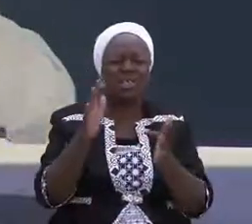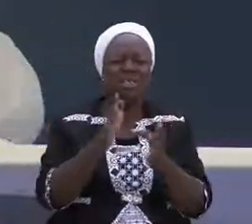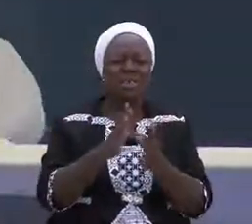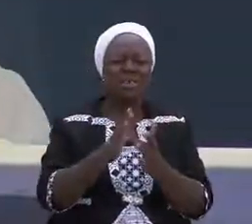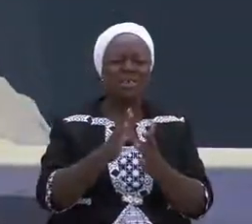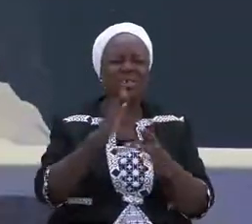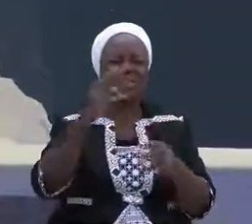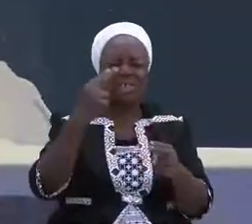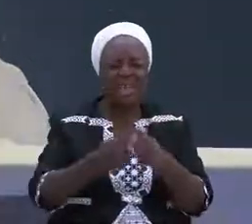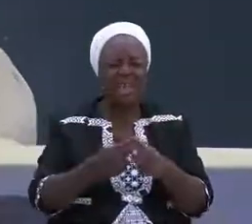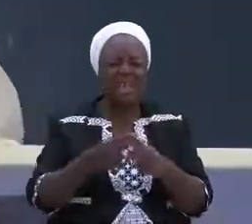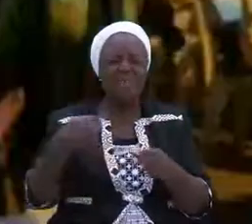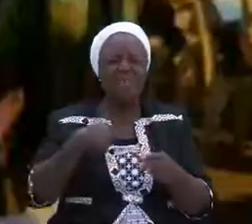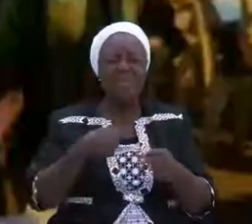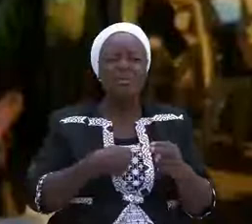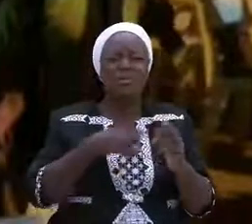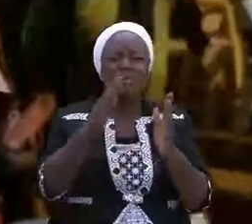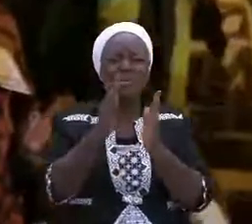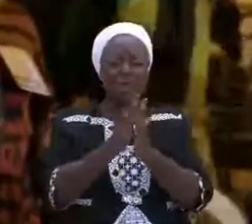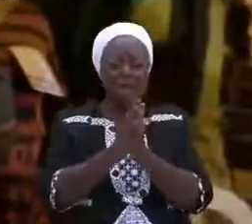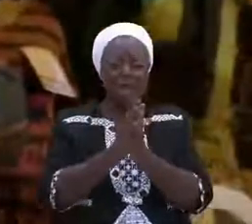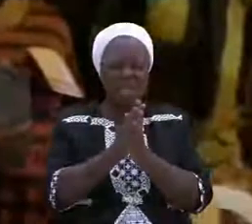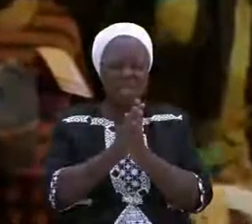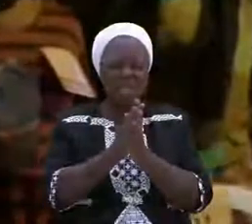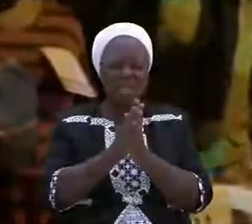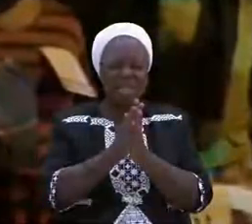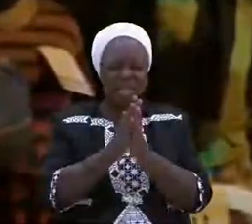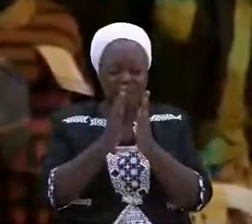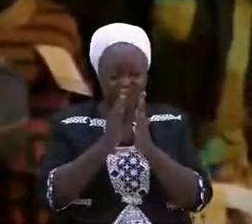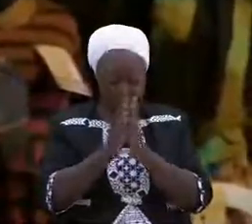Jésus, nous prions.